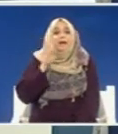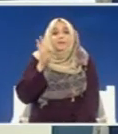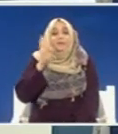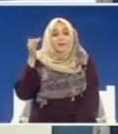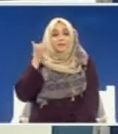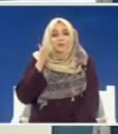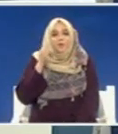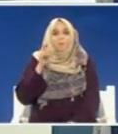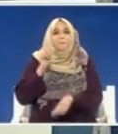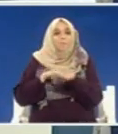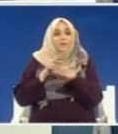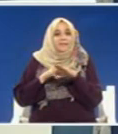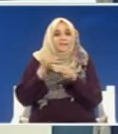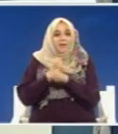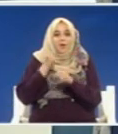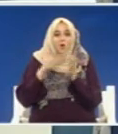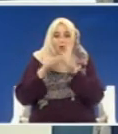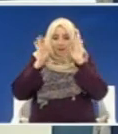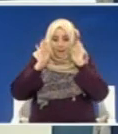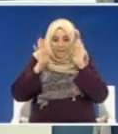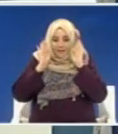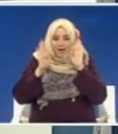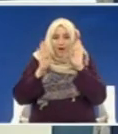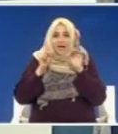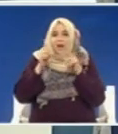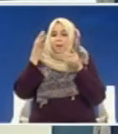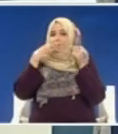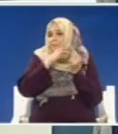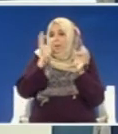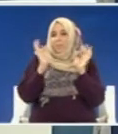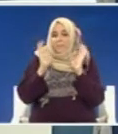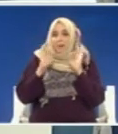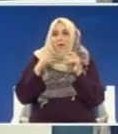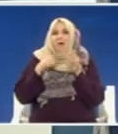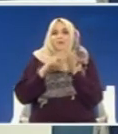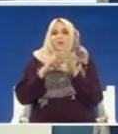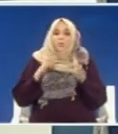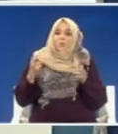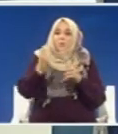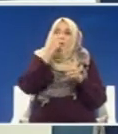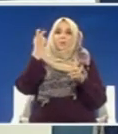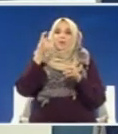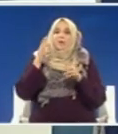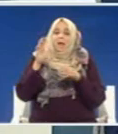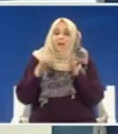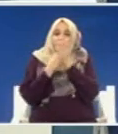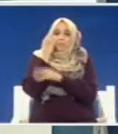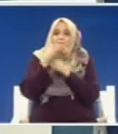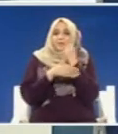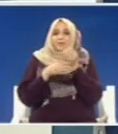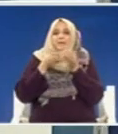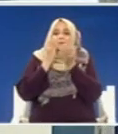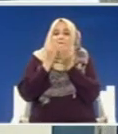لامية الشرطية. نعم. تقول في الصلاة لما تتوضأ مع العمل تاعها يمكن أن يروى لما تدخل